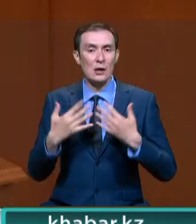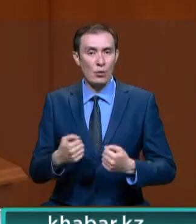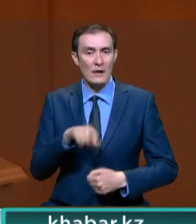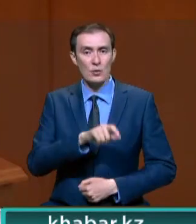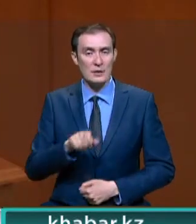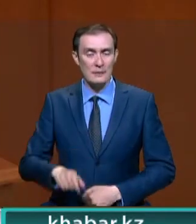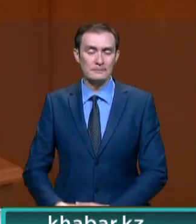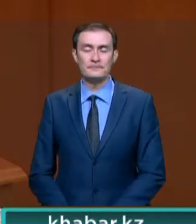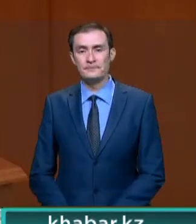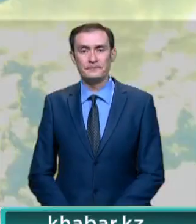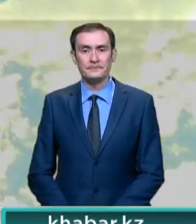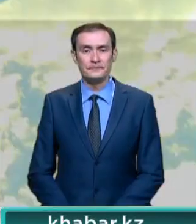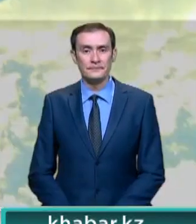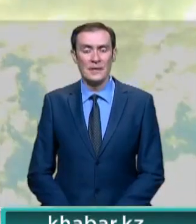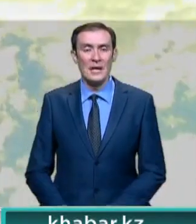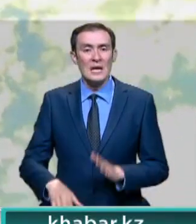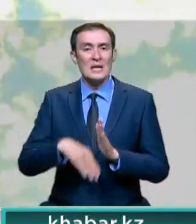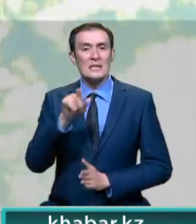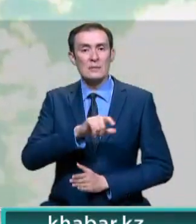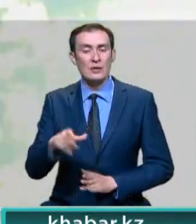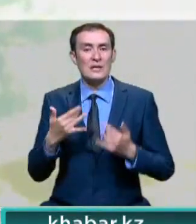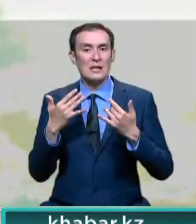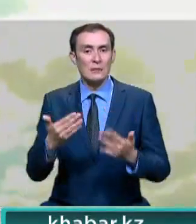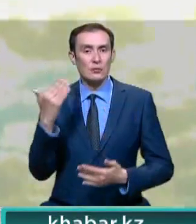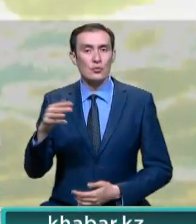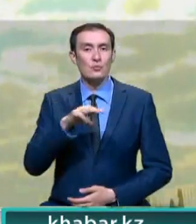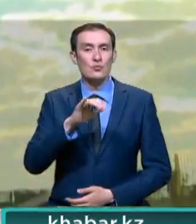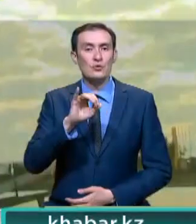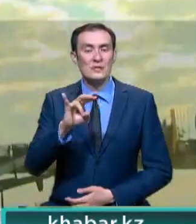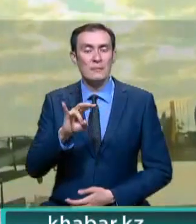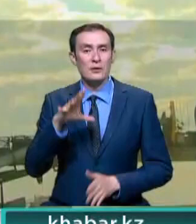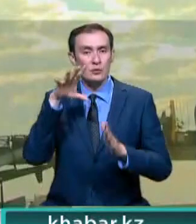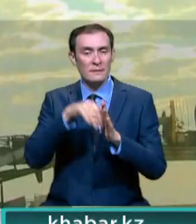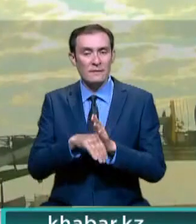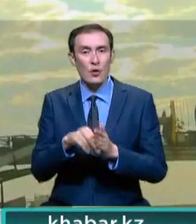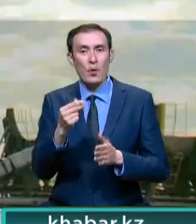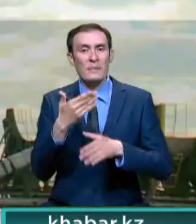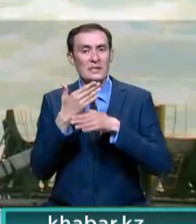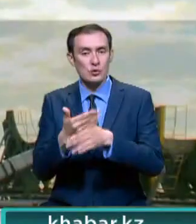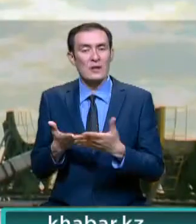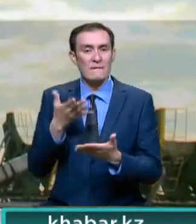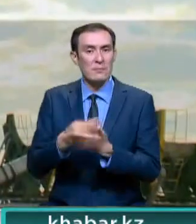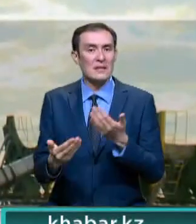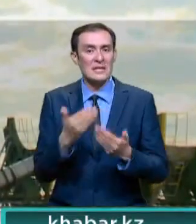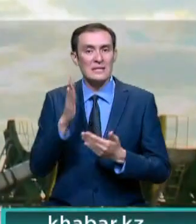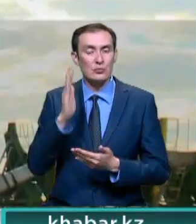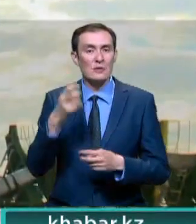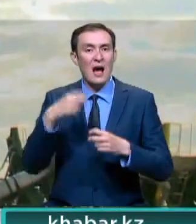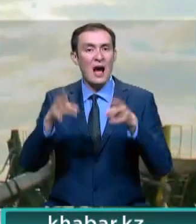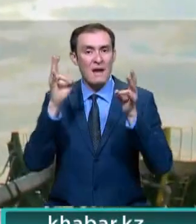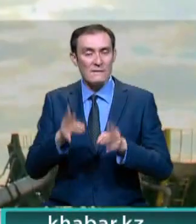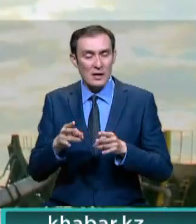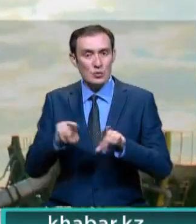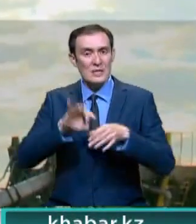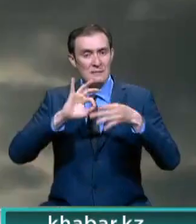населения депутаты потребовали у багдада мусина предусмотреть все компенсационные выплаты в случае аварии важно